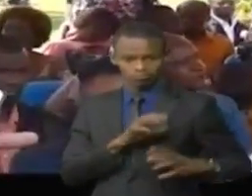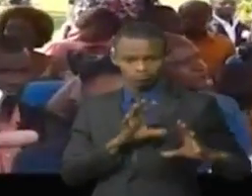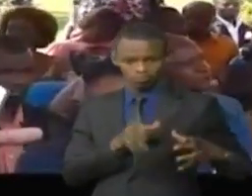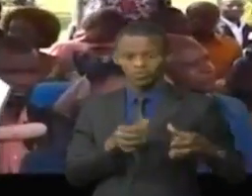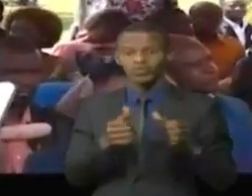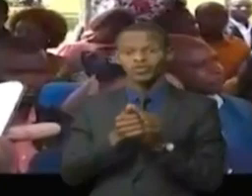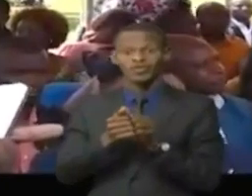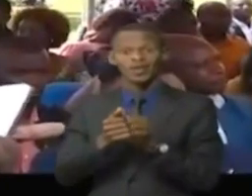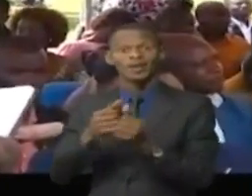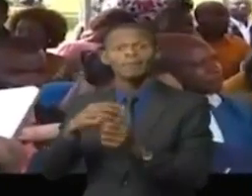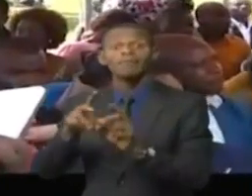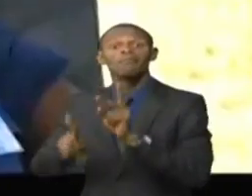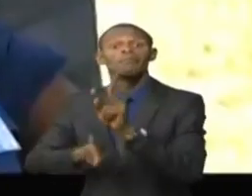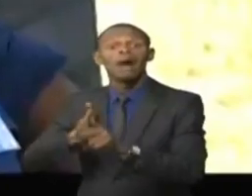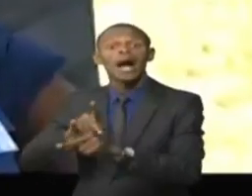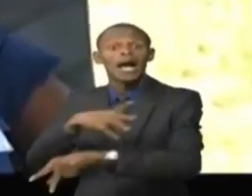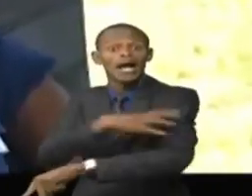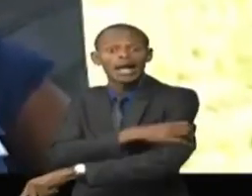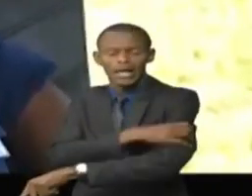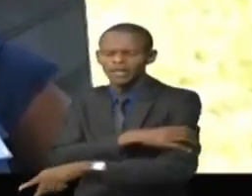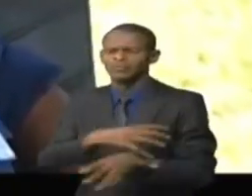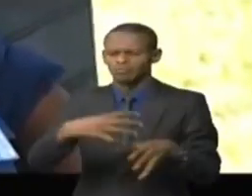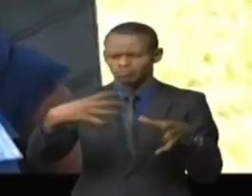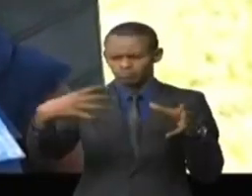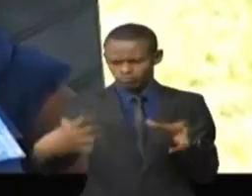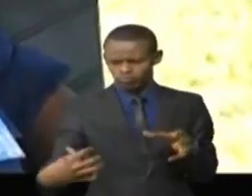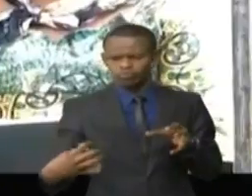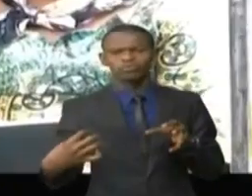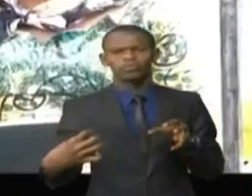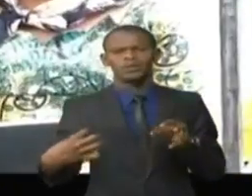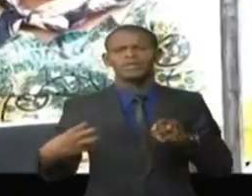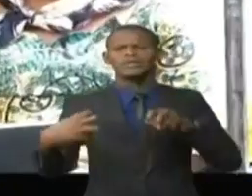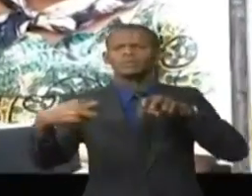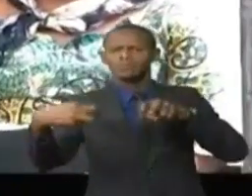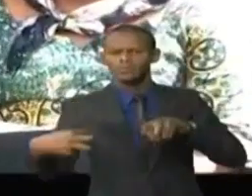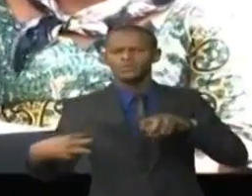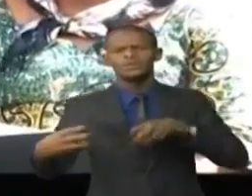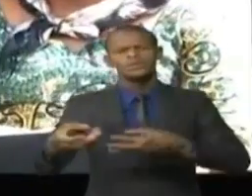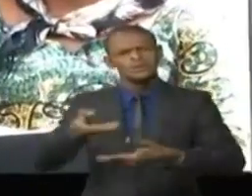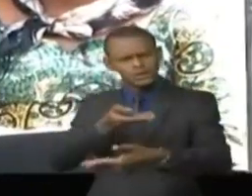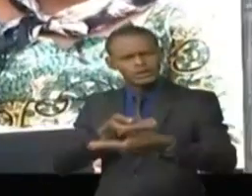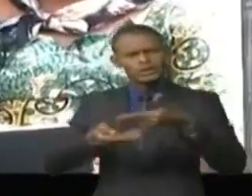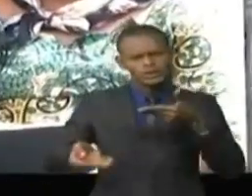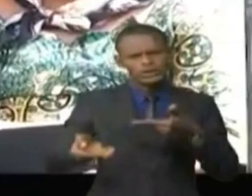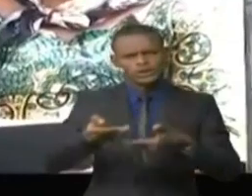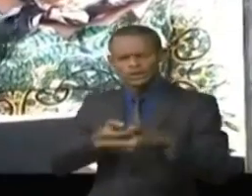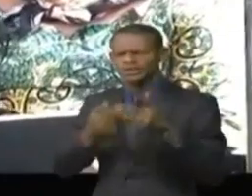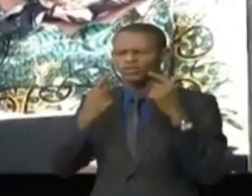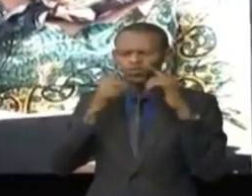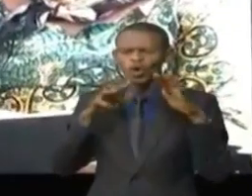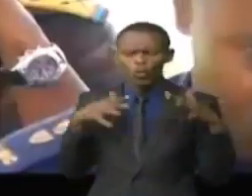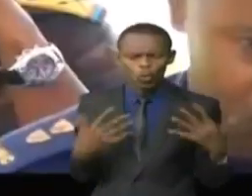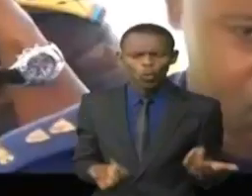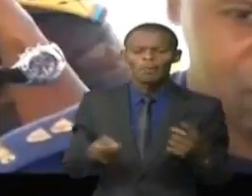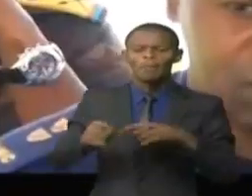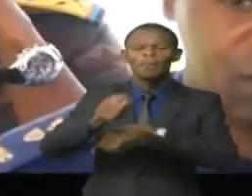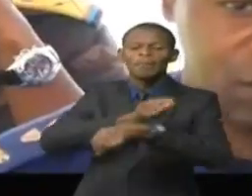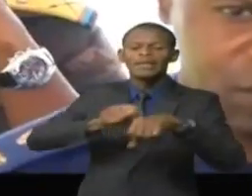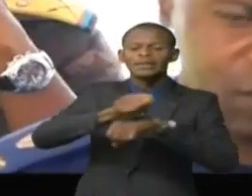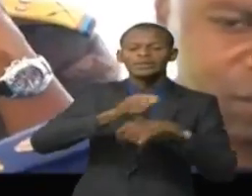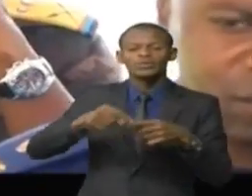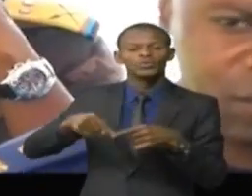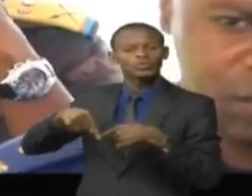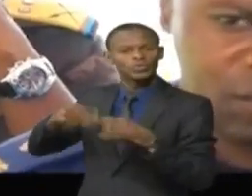dans la plus grande mission de l'armée, celle de reconquérir l'espace de la province du Nord Kivu sous occupation, a dit